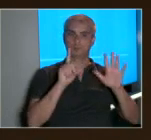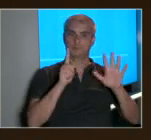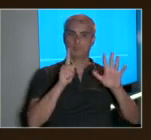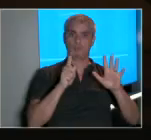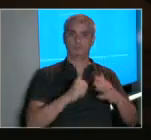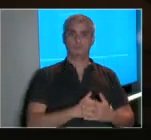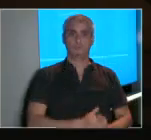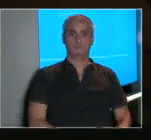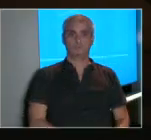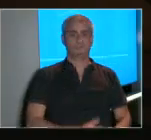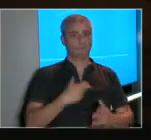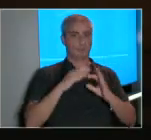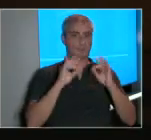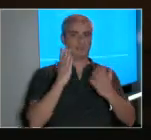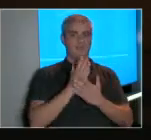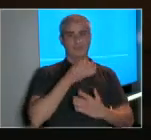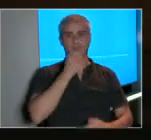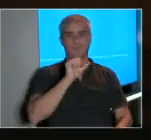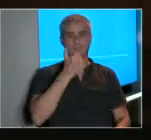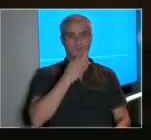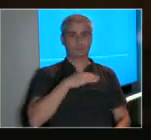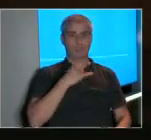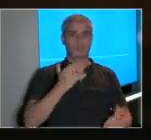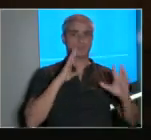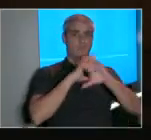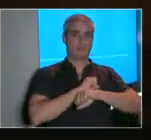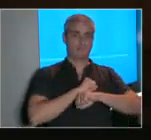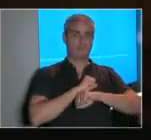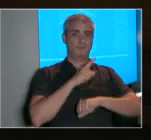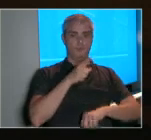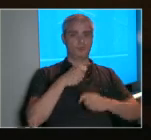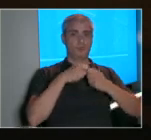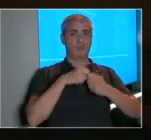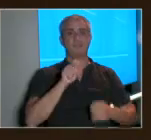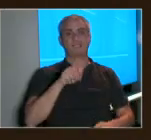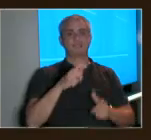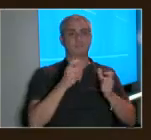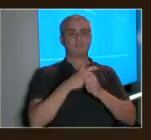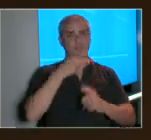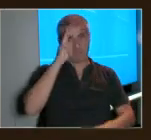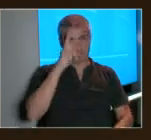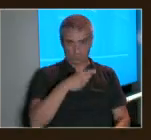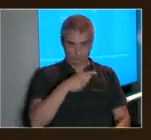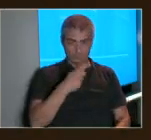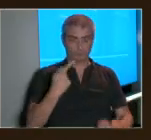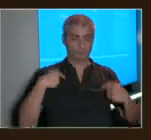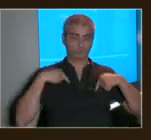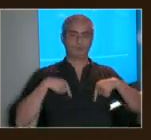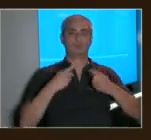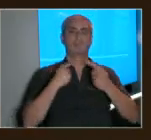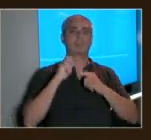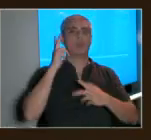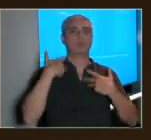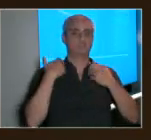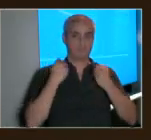דקות. בואו נתחיל כבר עם המרצה הראשון שלנו לערב. הוא חבר כנסת במפלגת הליכוד, יושב ראש ועדת